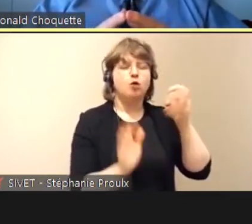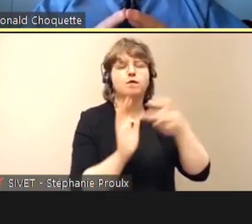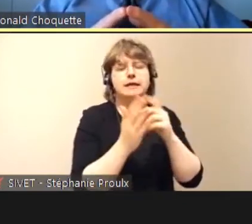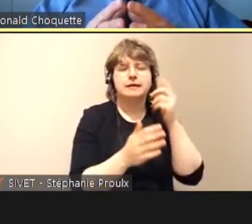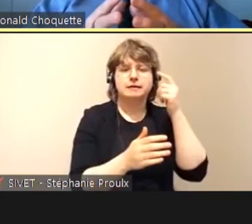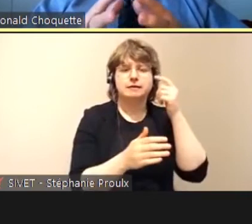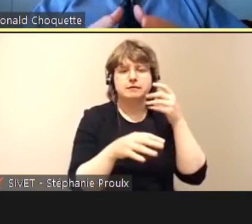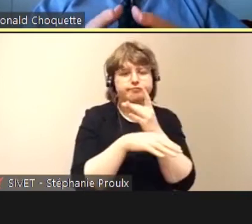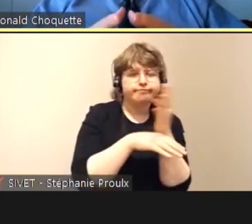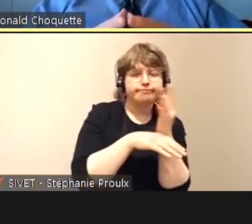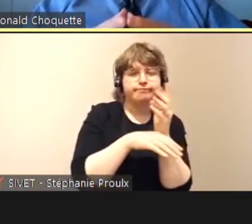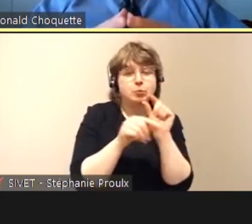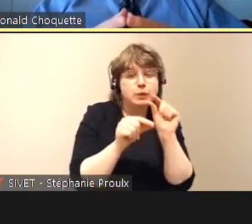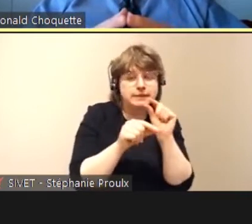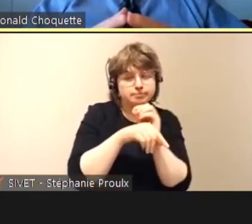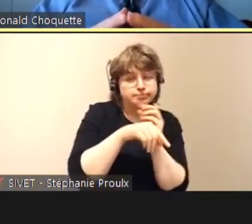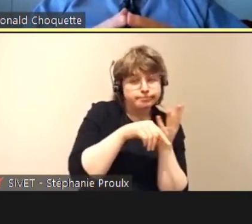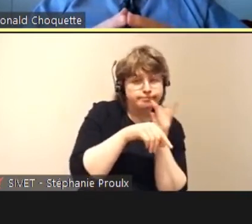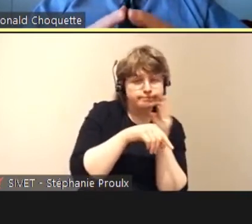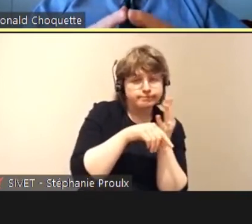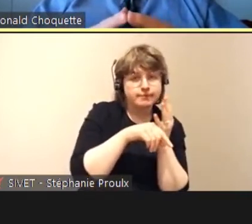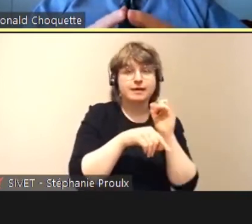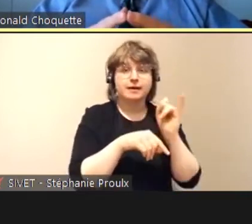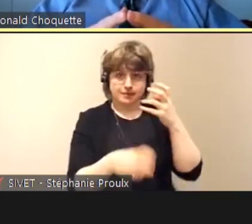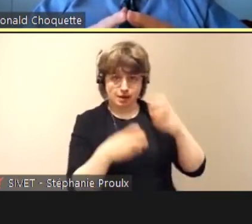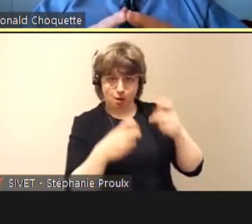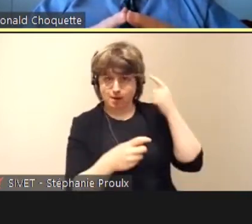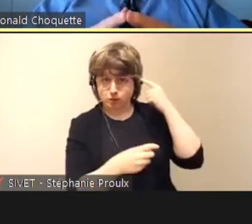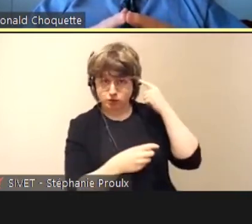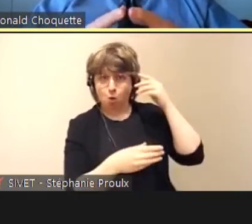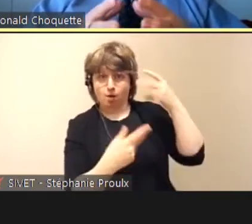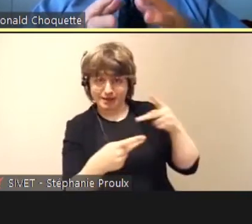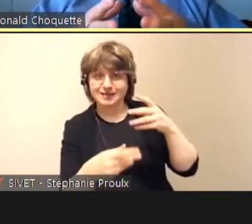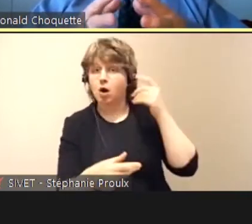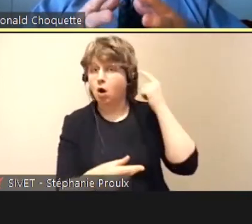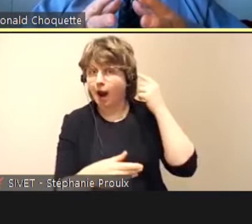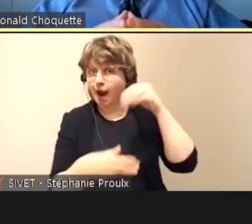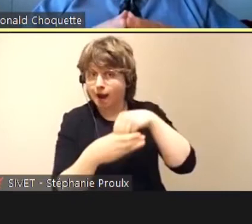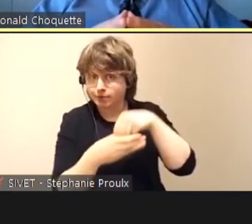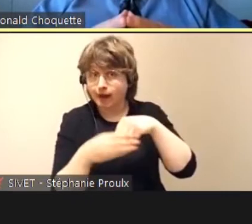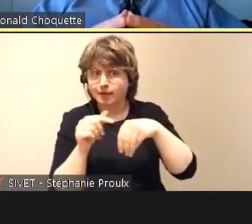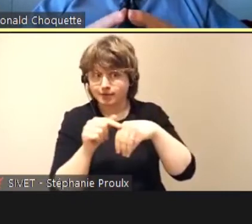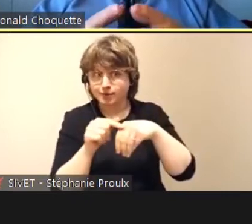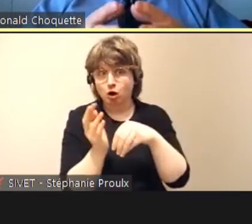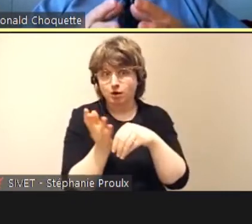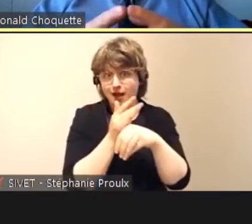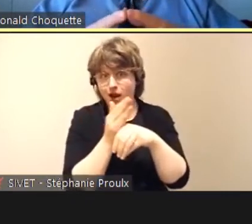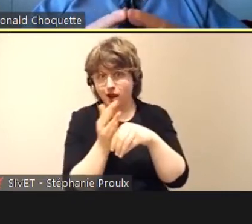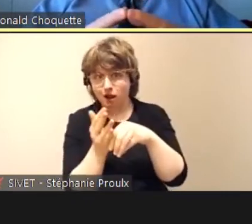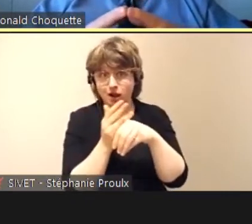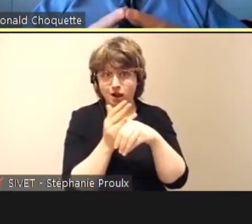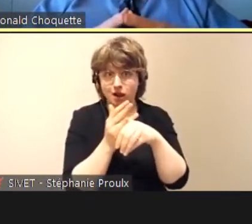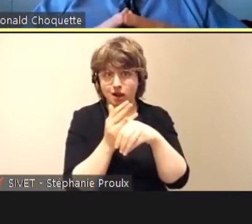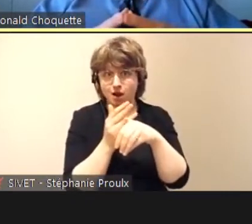cils. Puis souvent, quand il y a un problème d'audition au niveau de l'oreille interne, c'est ces cils-là qui